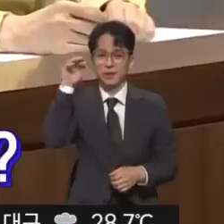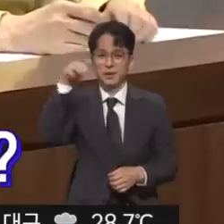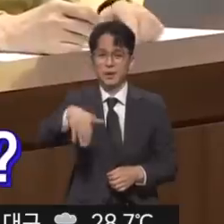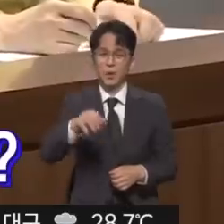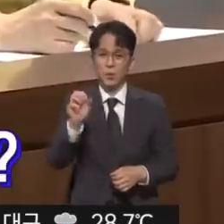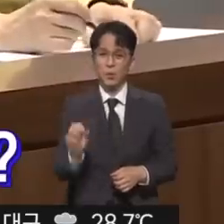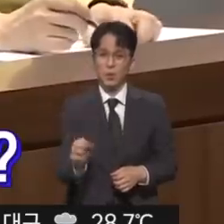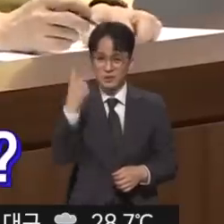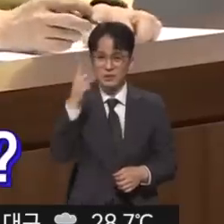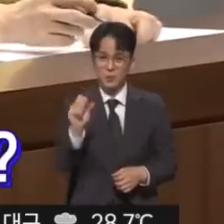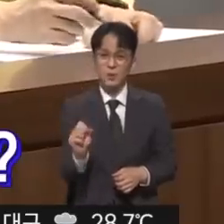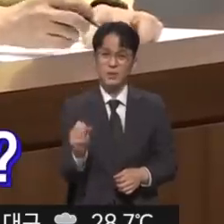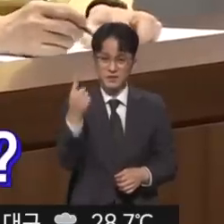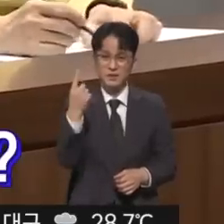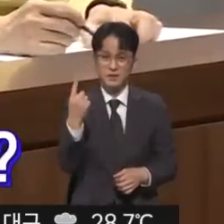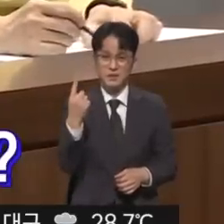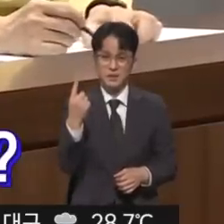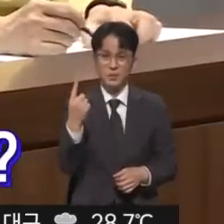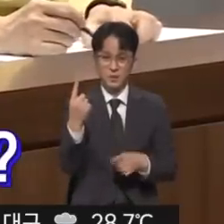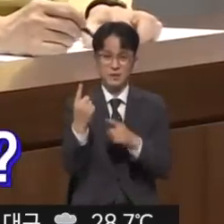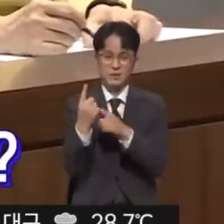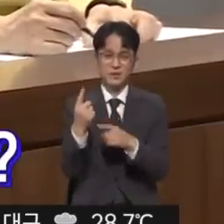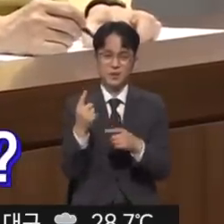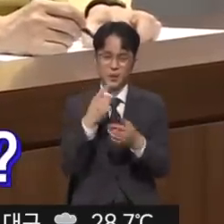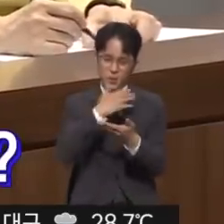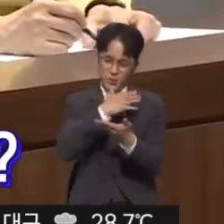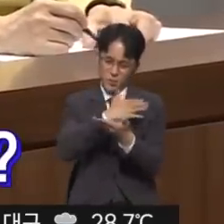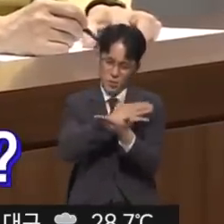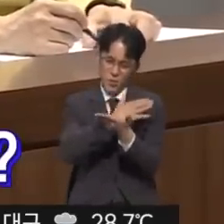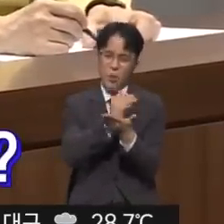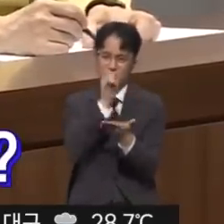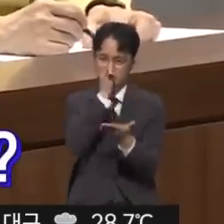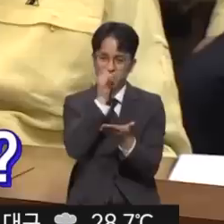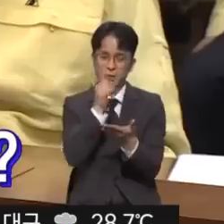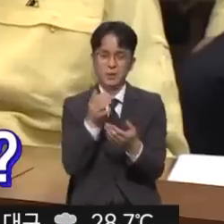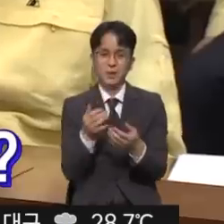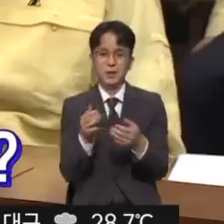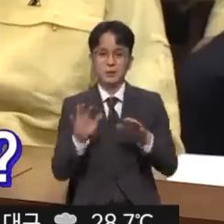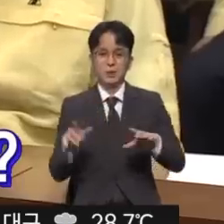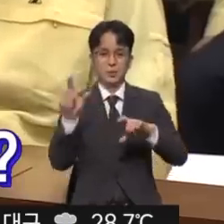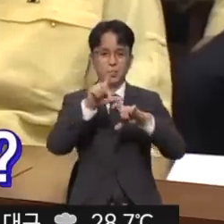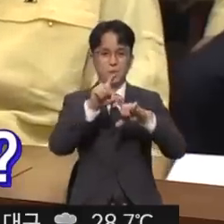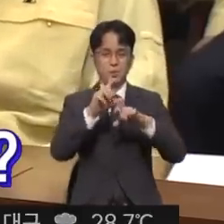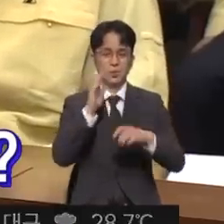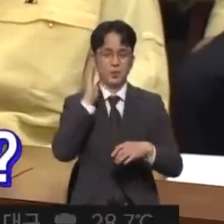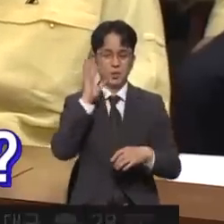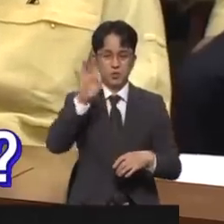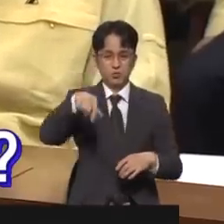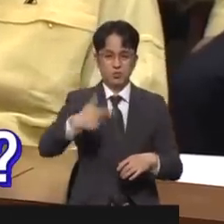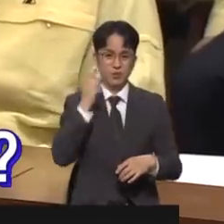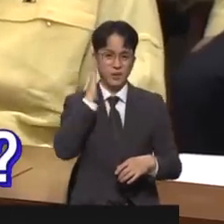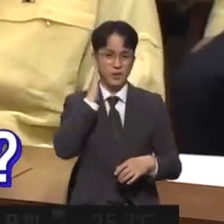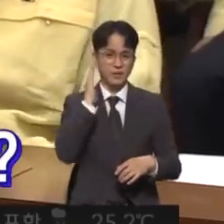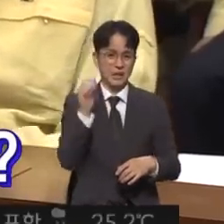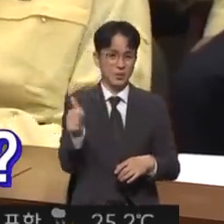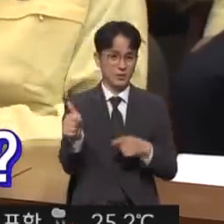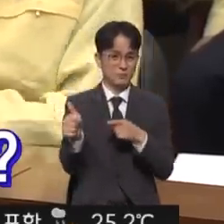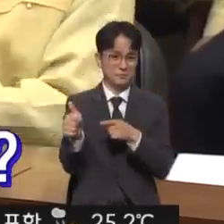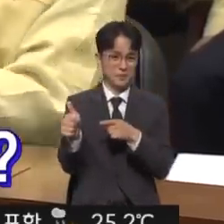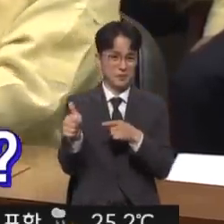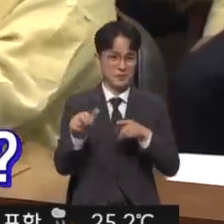이번에 물난리 사태 때 줘 대응 문제도 대통령 자리에 엄중 함을 아주 깨 닫히지 못하고 계신게